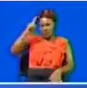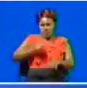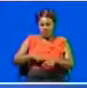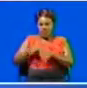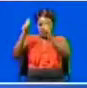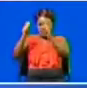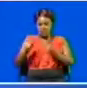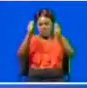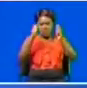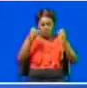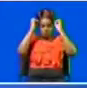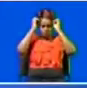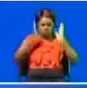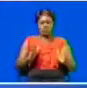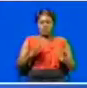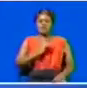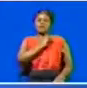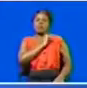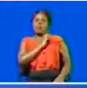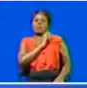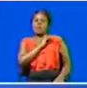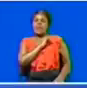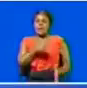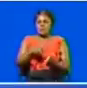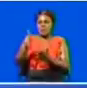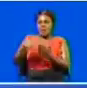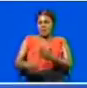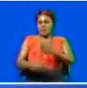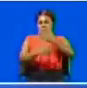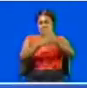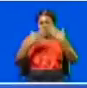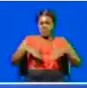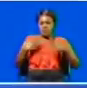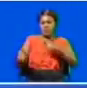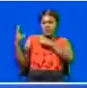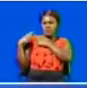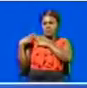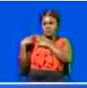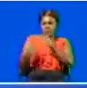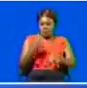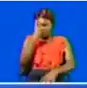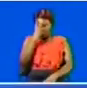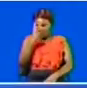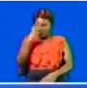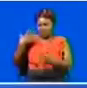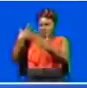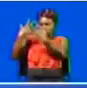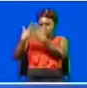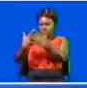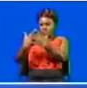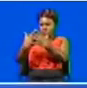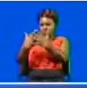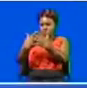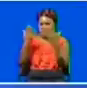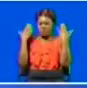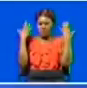maandamano ambapo wanafunzi walikuwa wakilalamikia kuongezwa kwa karo na wasimamizi wa chuo. Mshtakiwa alitiwa rumande katika gereza